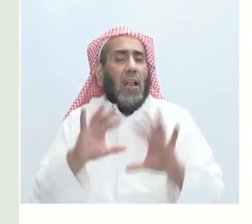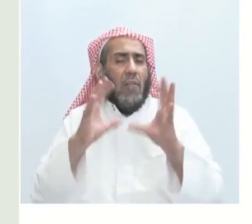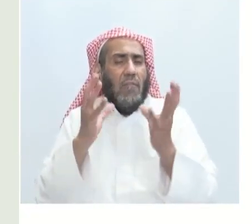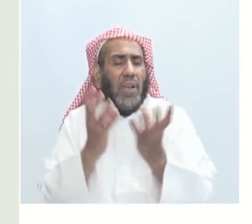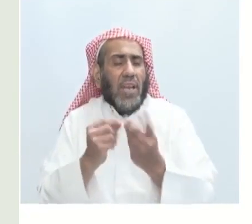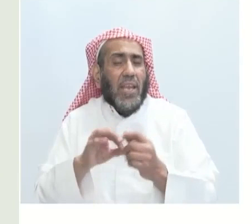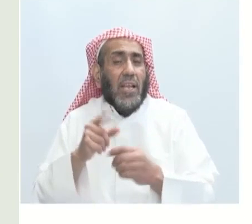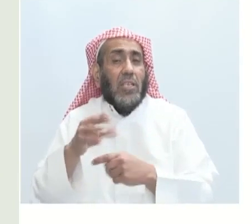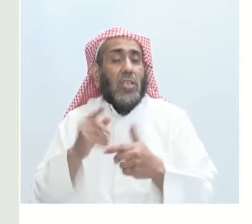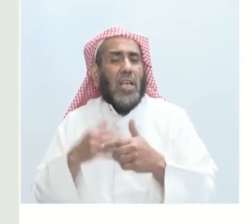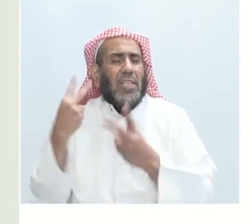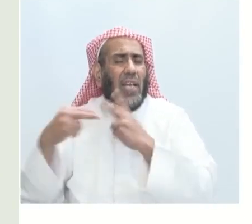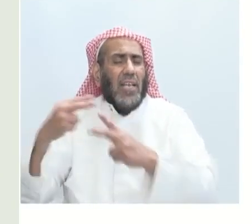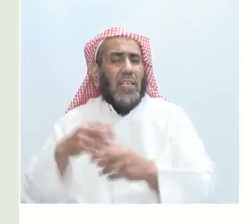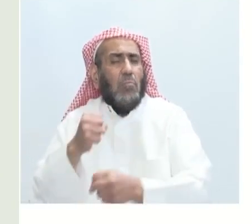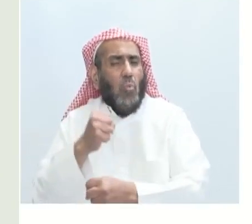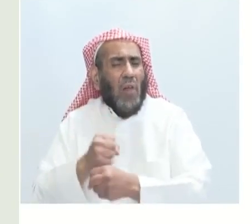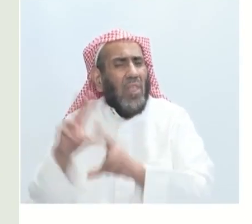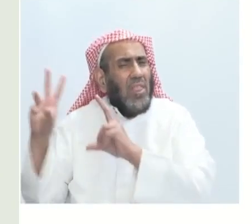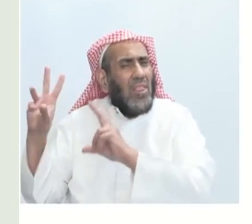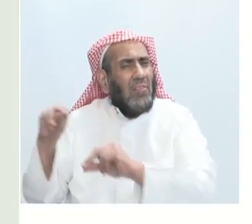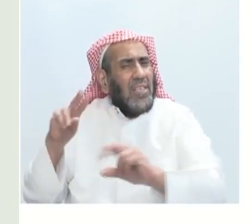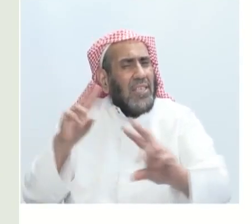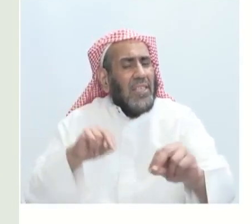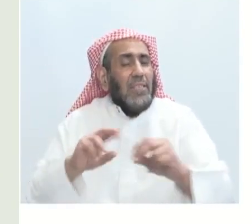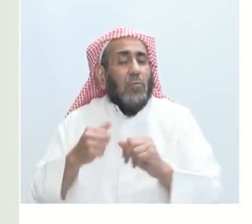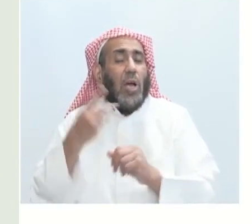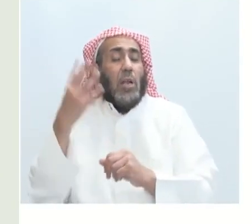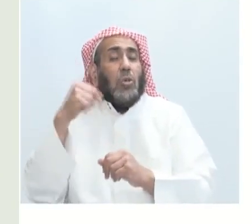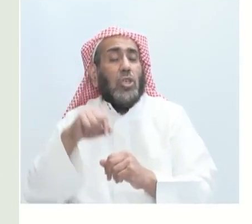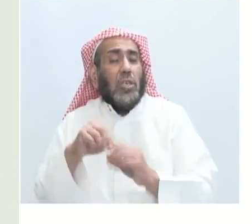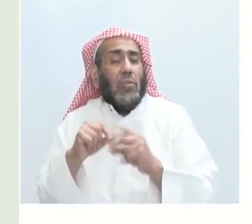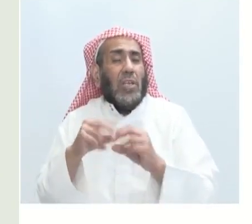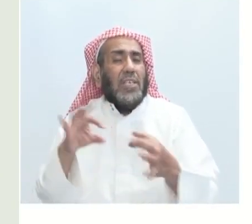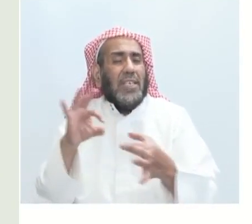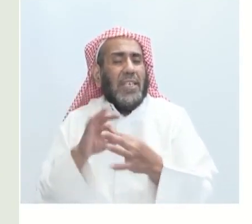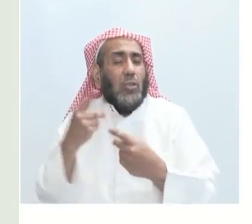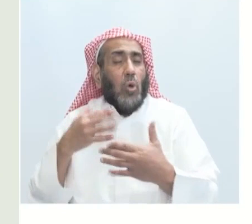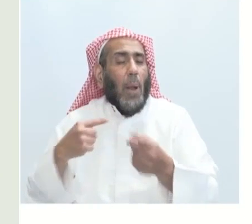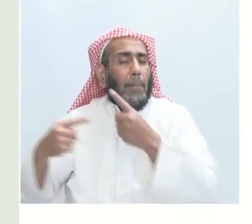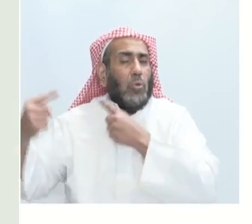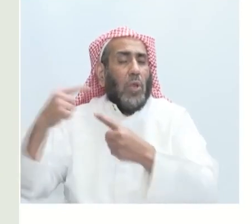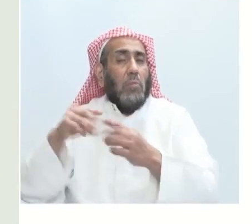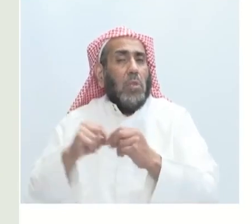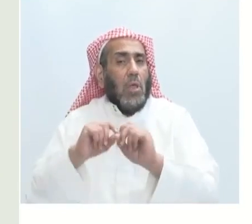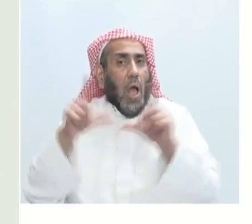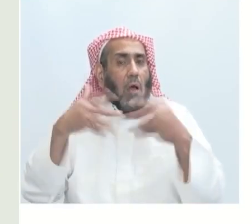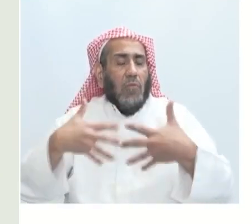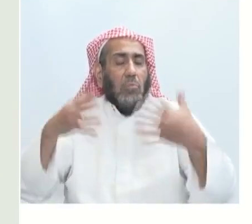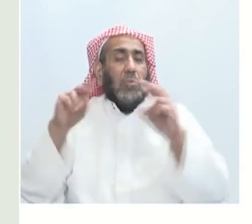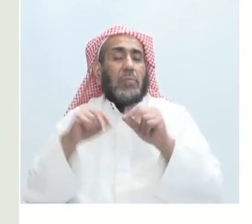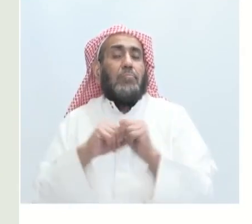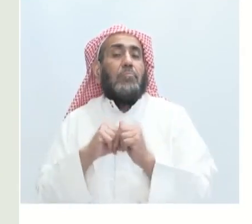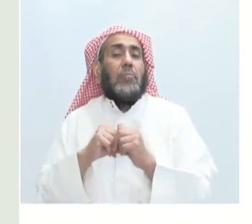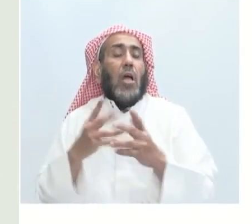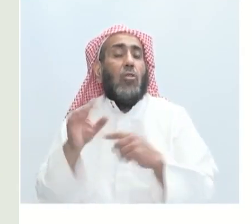الشعر السعودي عندنا اتجاه تقليدي محافظ ظهر في ابتداء من القرن الراب عشر هجري وذلك صله الشعراء بالتراث مما تضح في شعرهم من امثلته